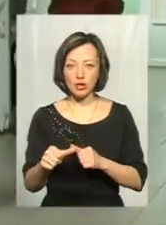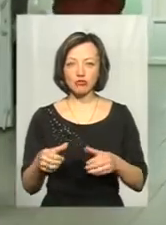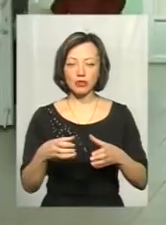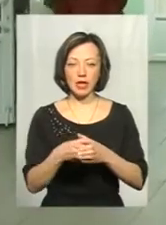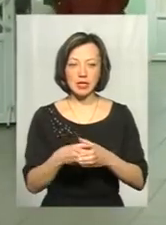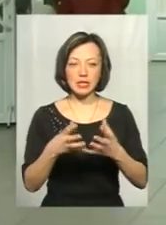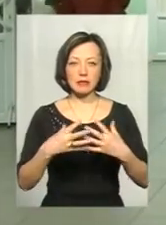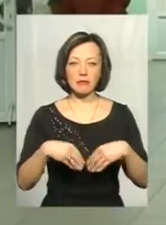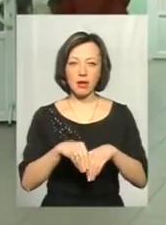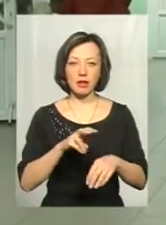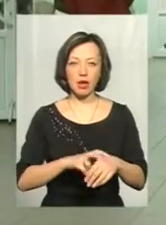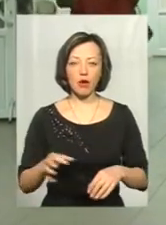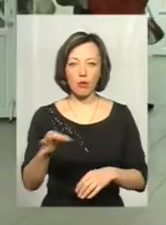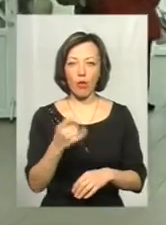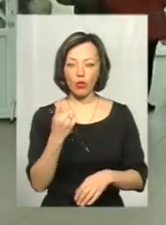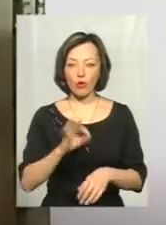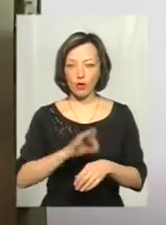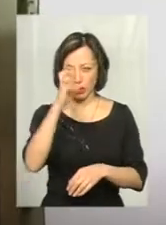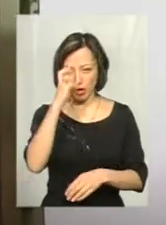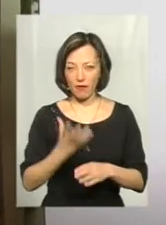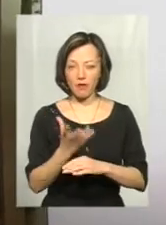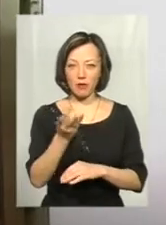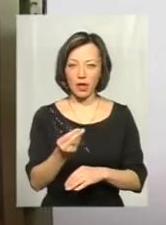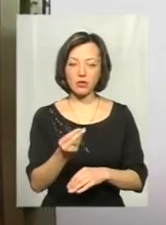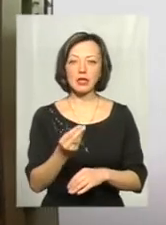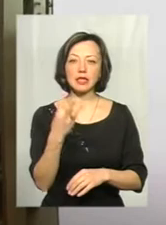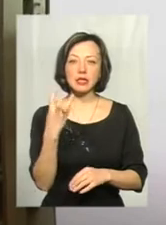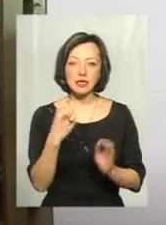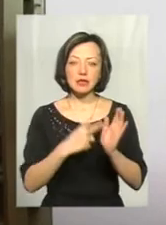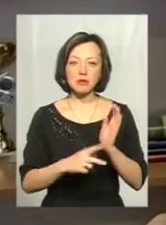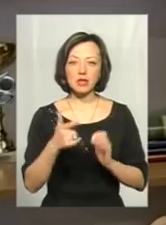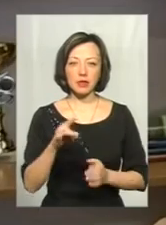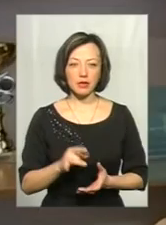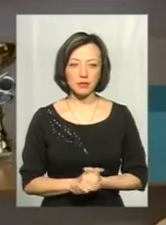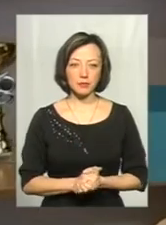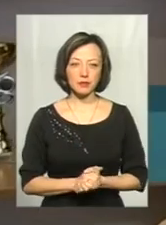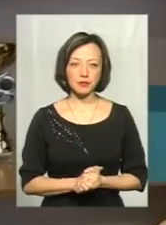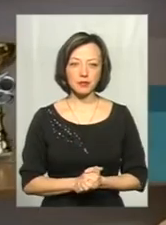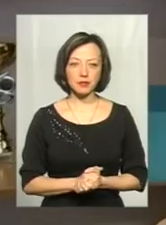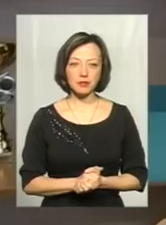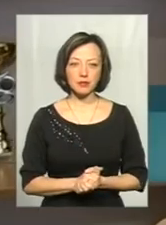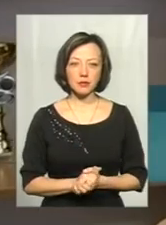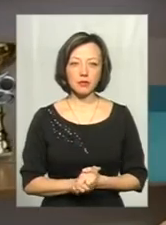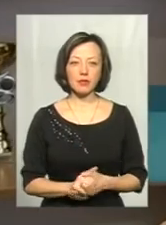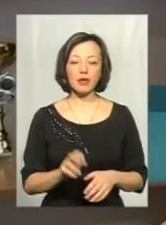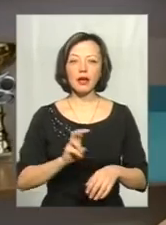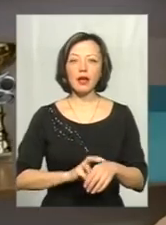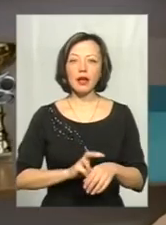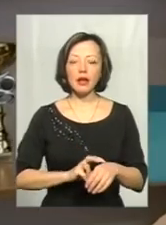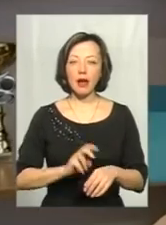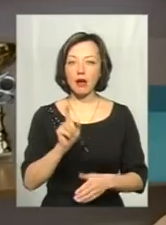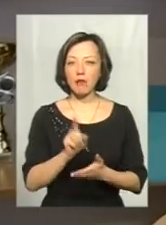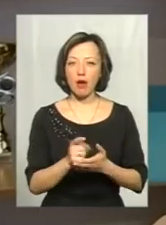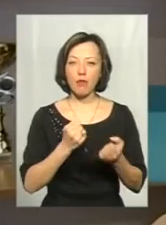Валентина Гесаль. В середньому за одного хворого держава виплачуватиме медикам 370 гривень. Лікар має боротися за кожного пацієнта. І,